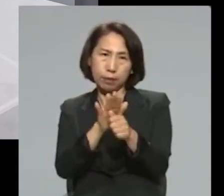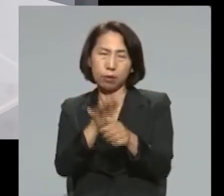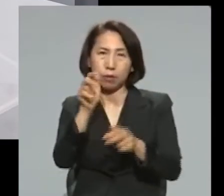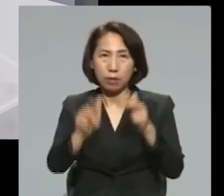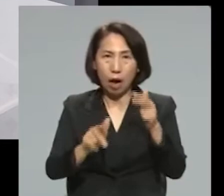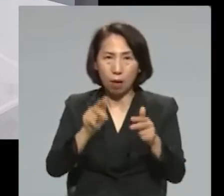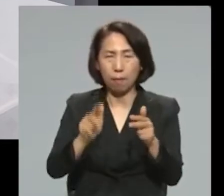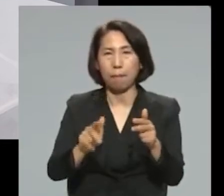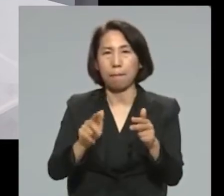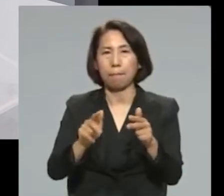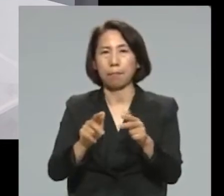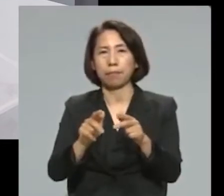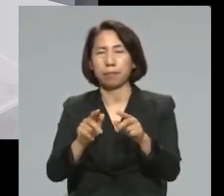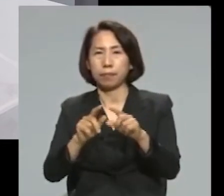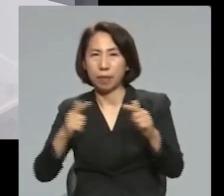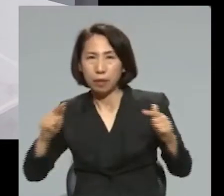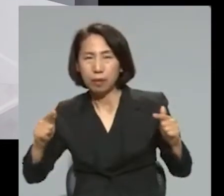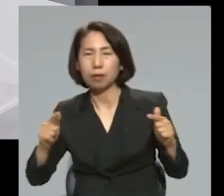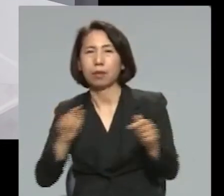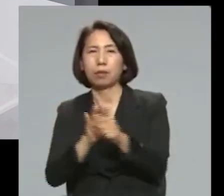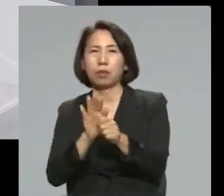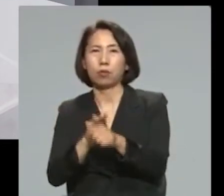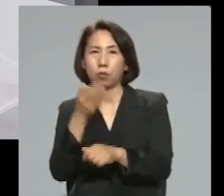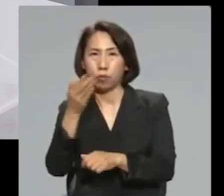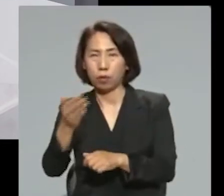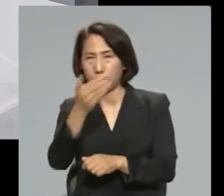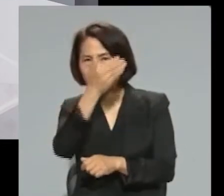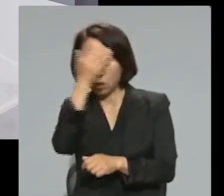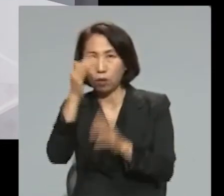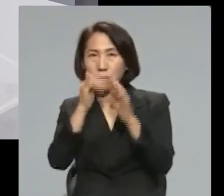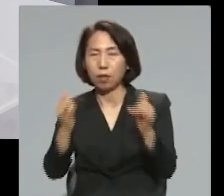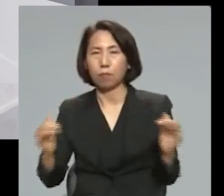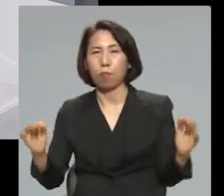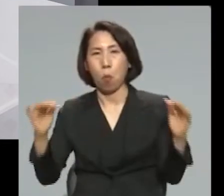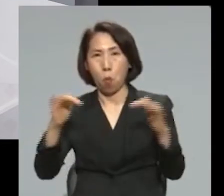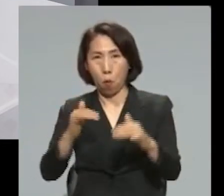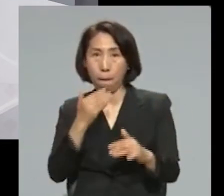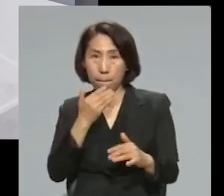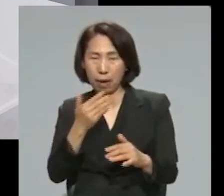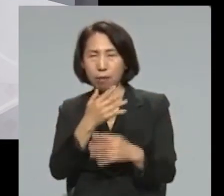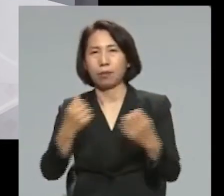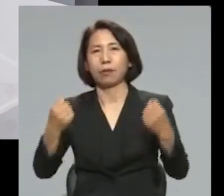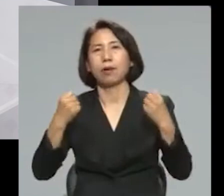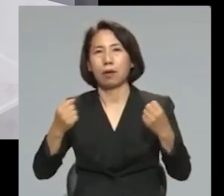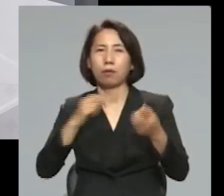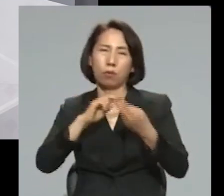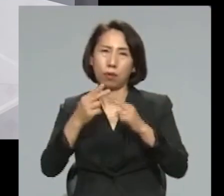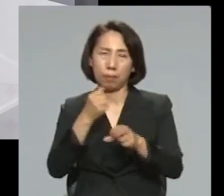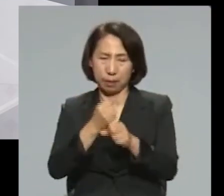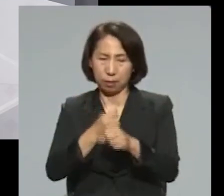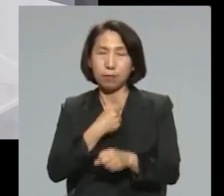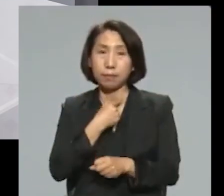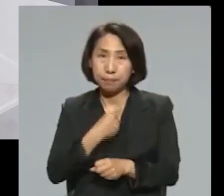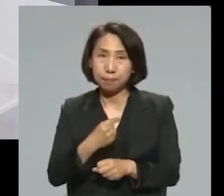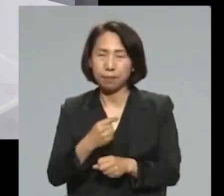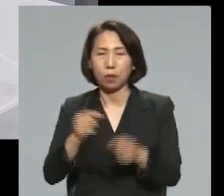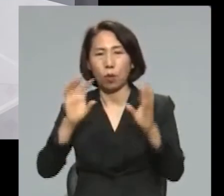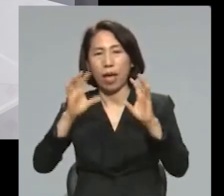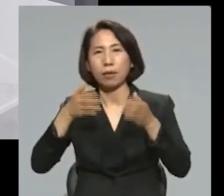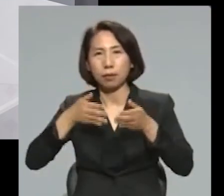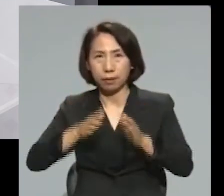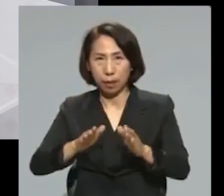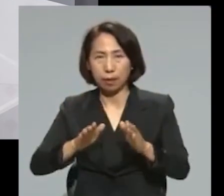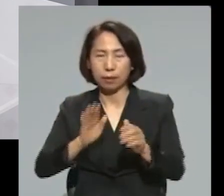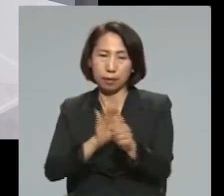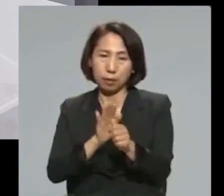창업 지원을 시행하여 청년이 모여드는 건강한 고령을 만들겠습니다. 출산 지원 사업의 대대적인